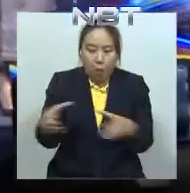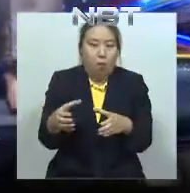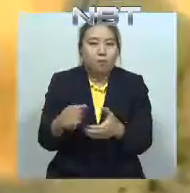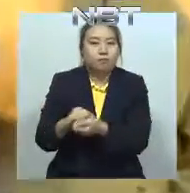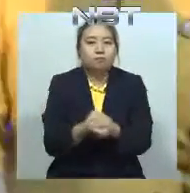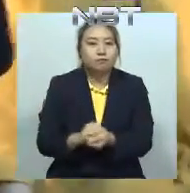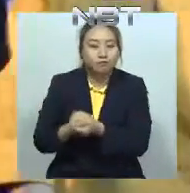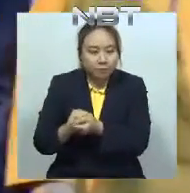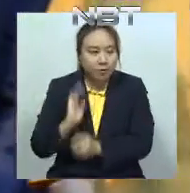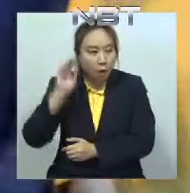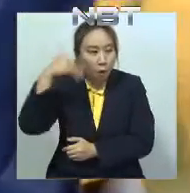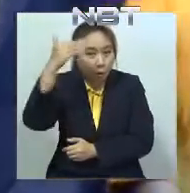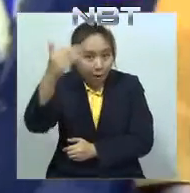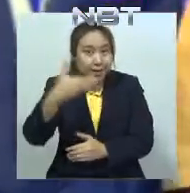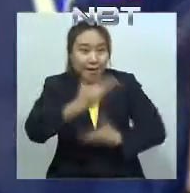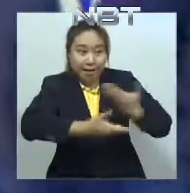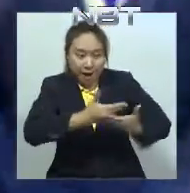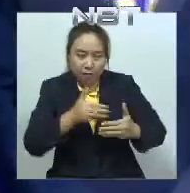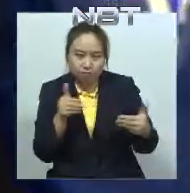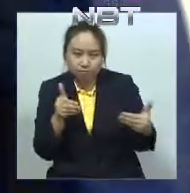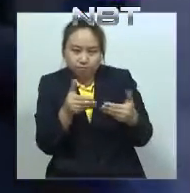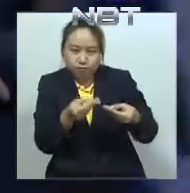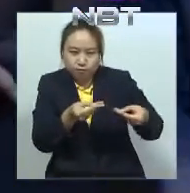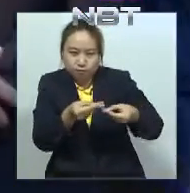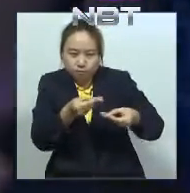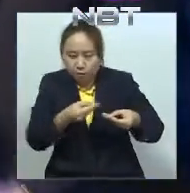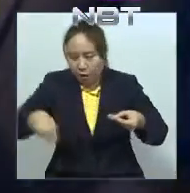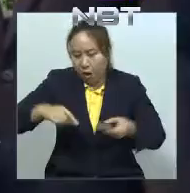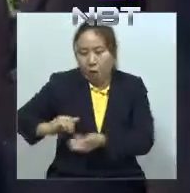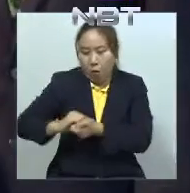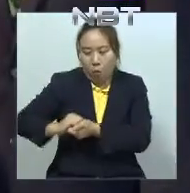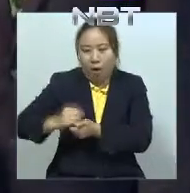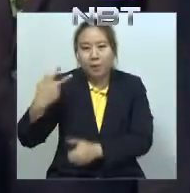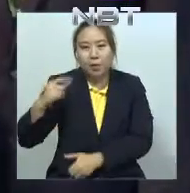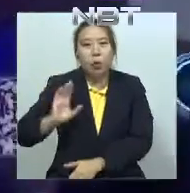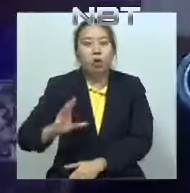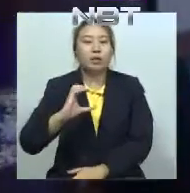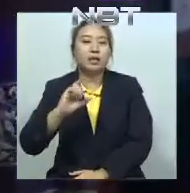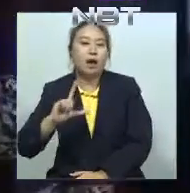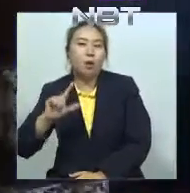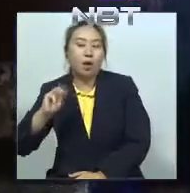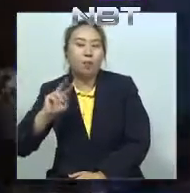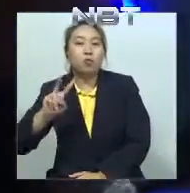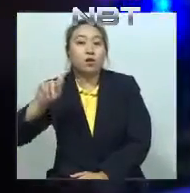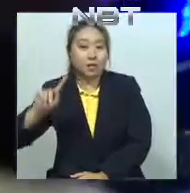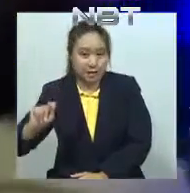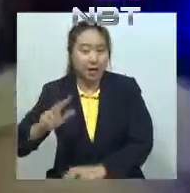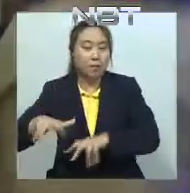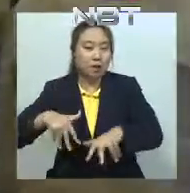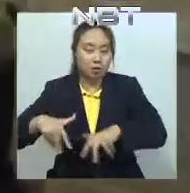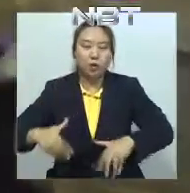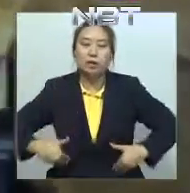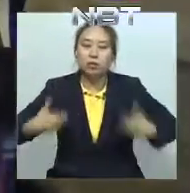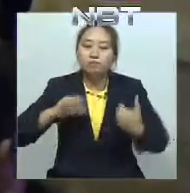กันในการเจรจาการค้านอกภูมิภาคอันจะเป็นประโยชน์อย่างยิ่งนะครับแก่ CLMVT ทำให้ประชาชนมี